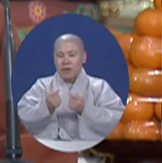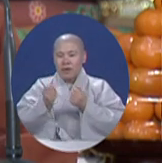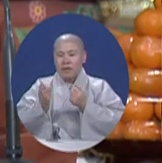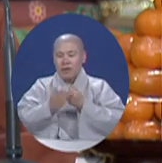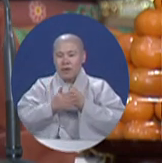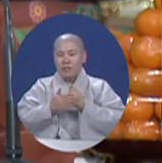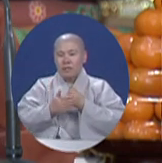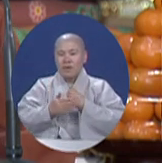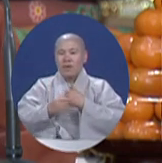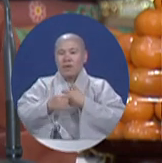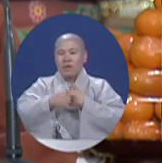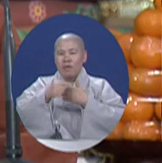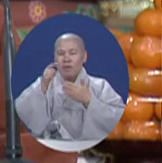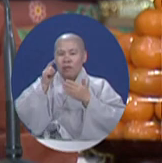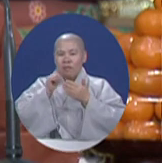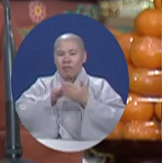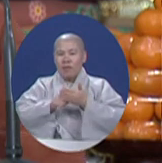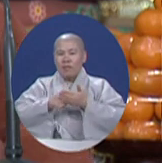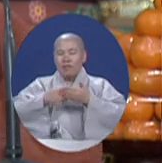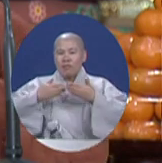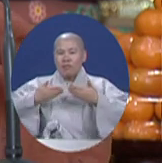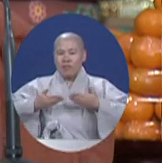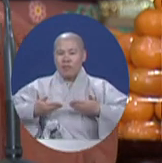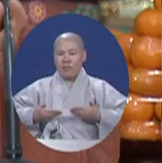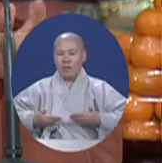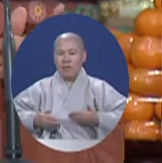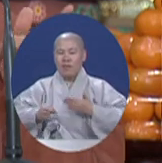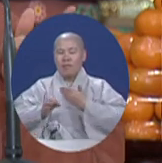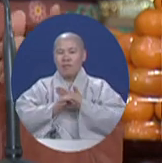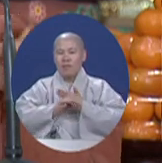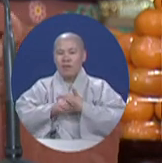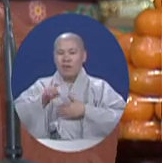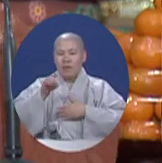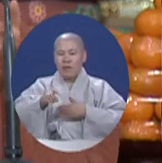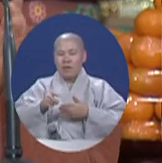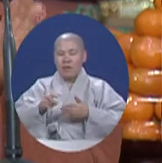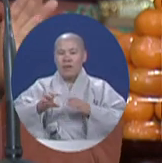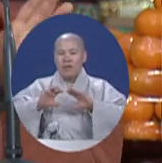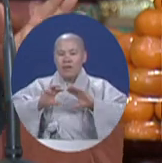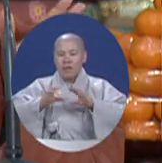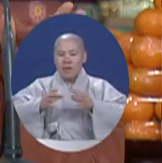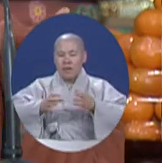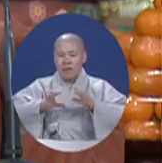식심이면 법계가 원명이요 마음을 푹 쉬면 이 법계가